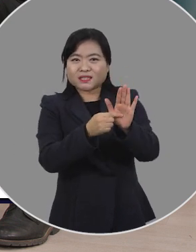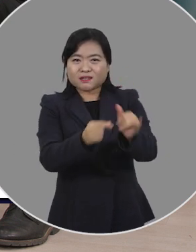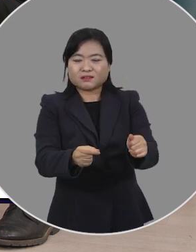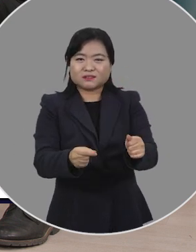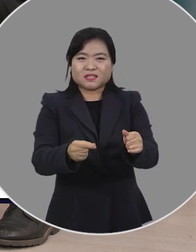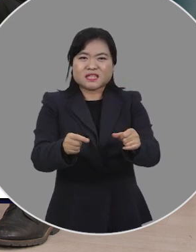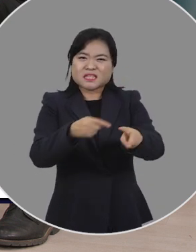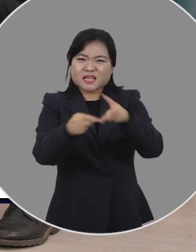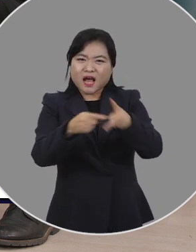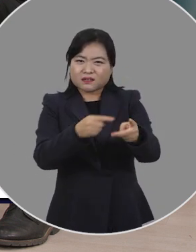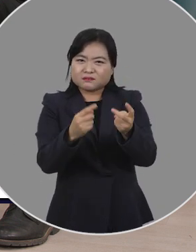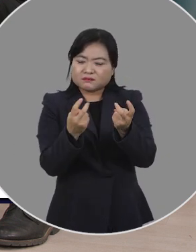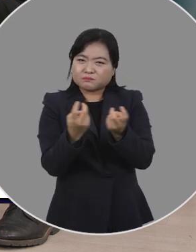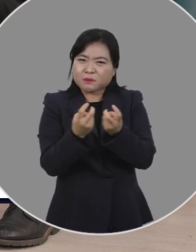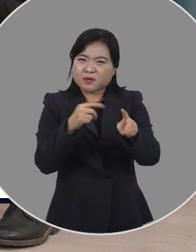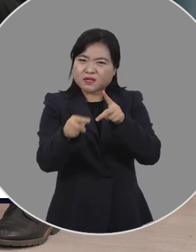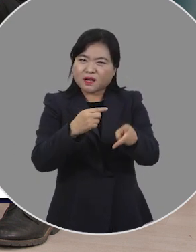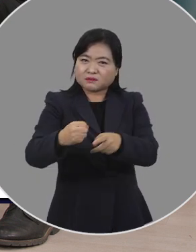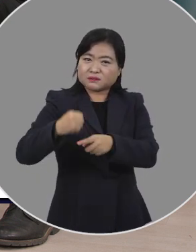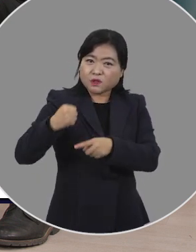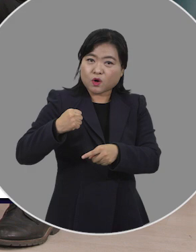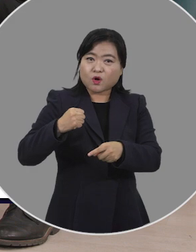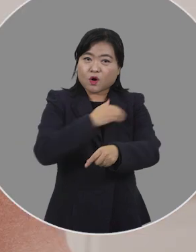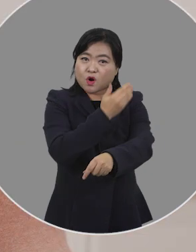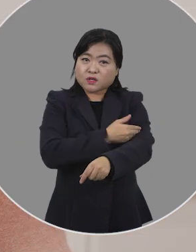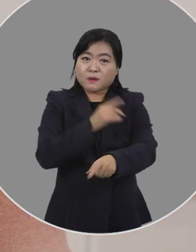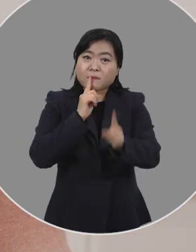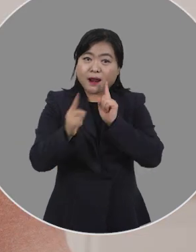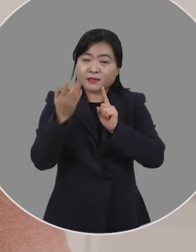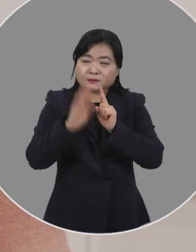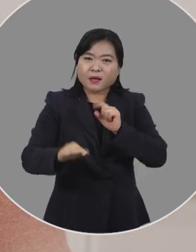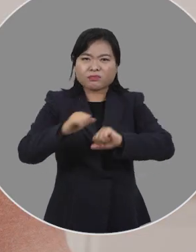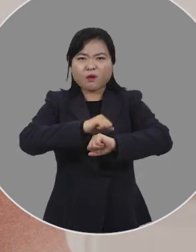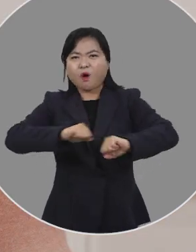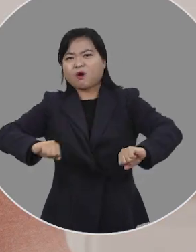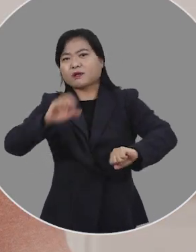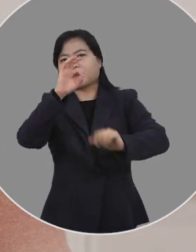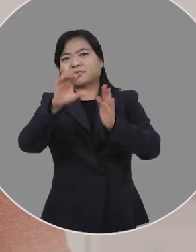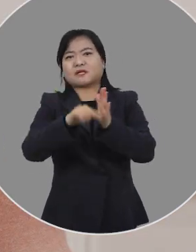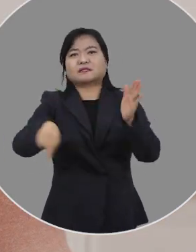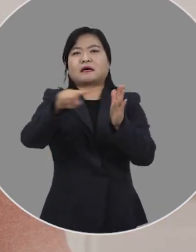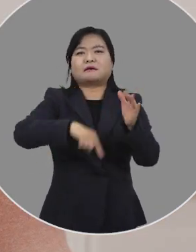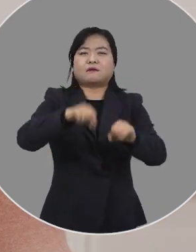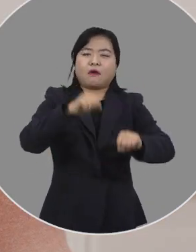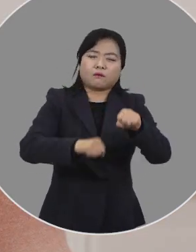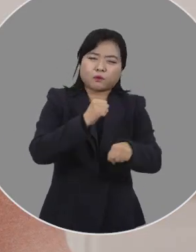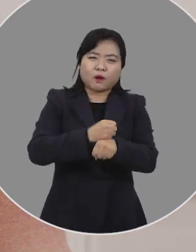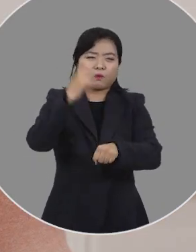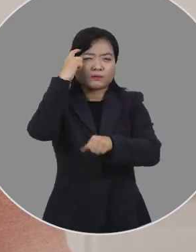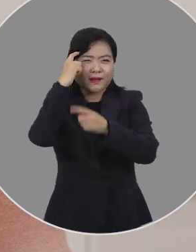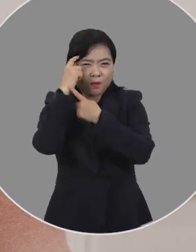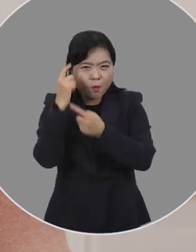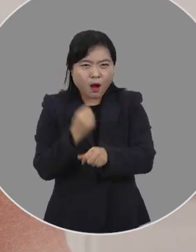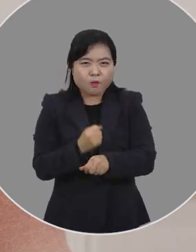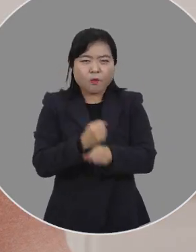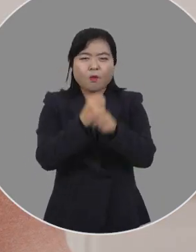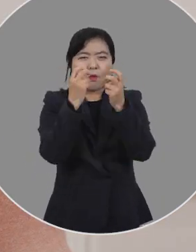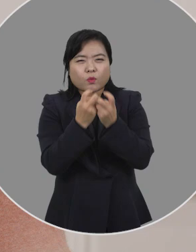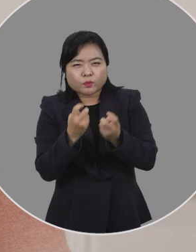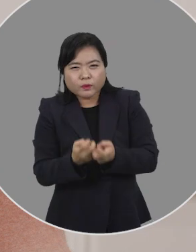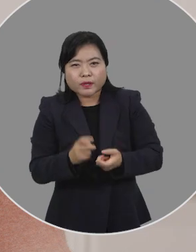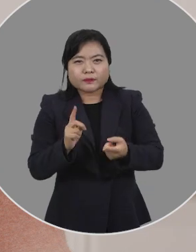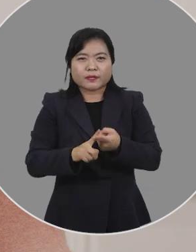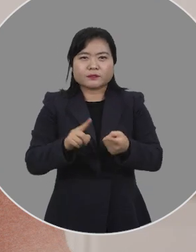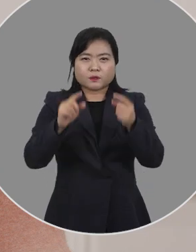그런 문해력 같은 것을 말하는 거지만 넓게 봤을 때는 그 안에서 어떻게 행동하고 어떻게 사고하고 해야 되는가를